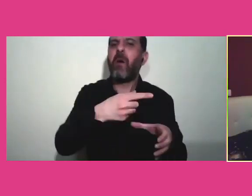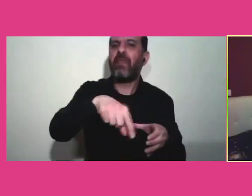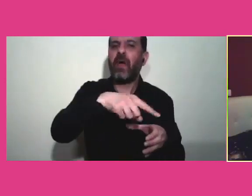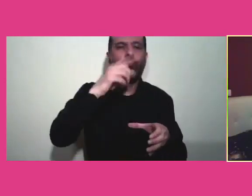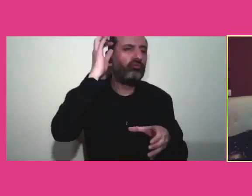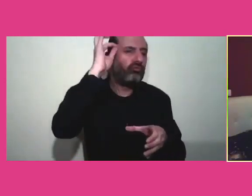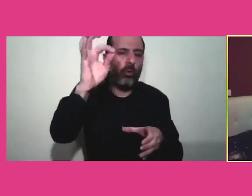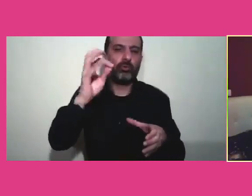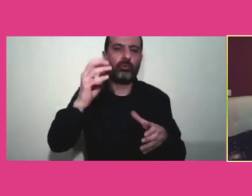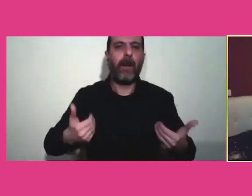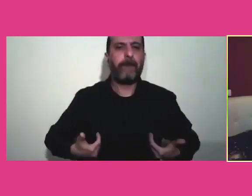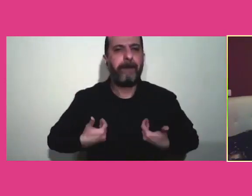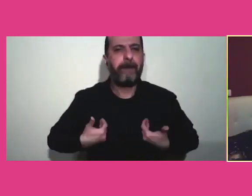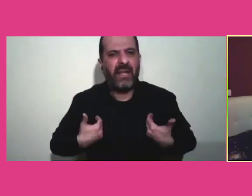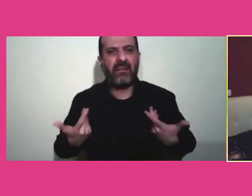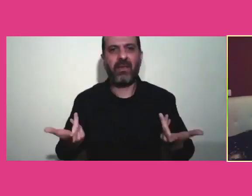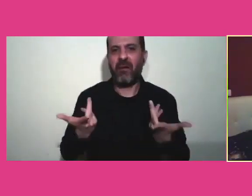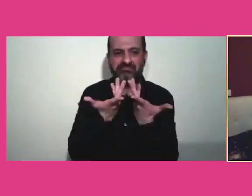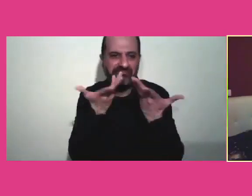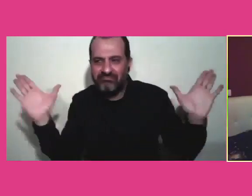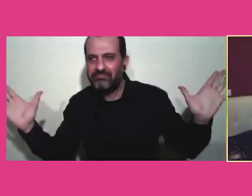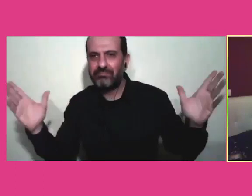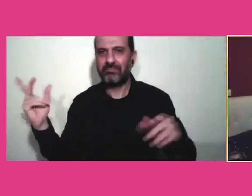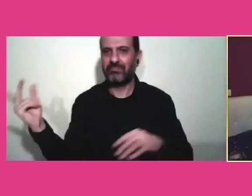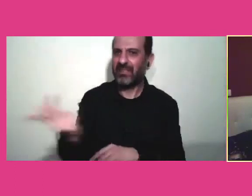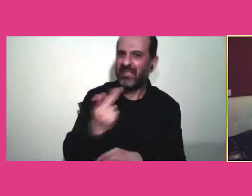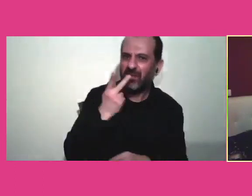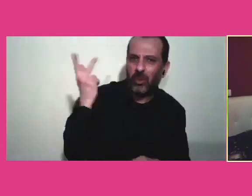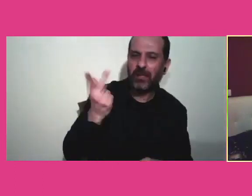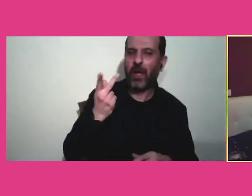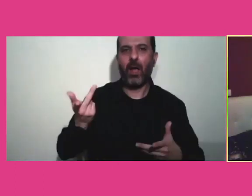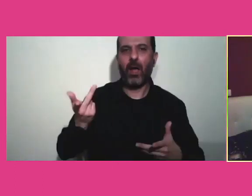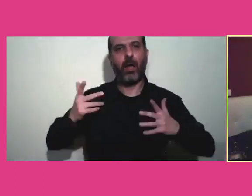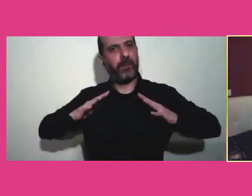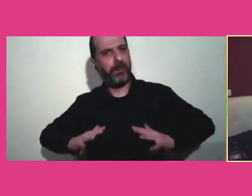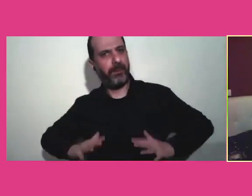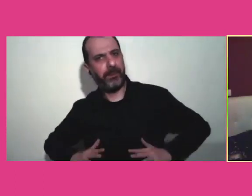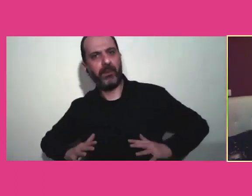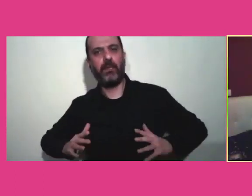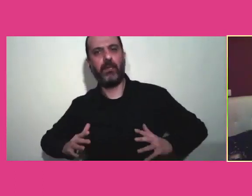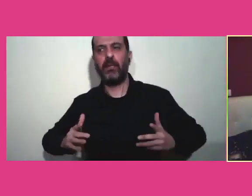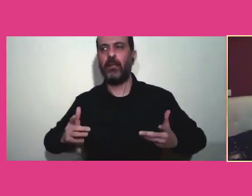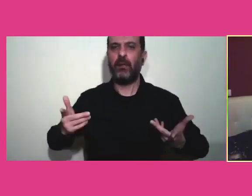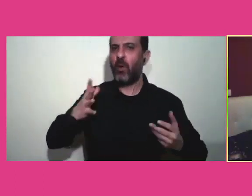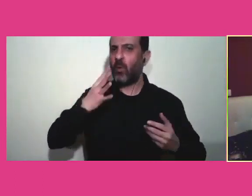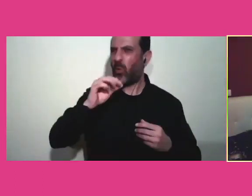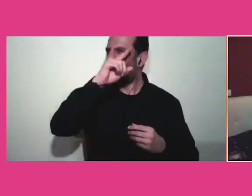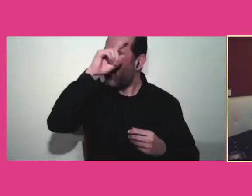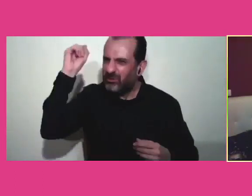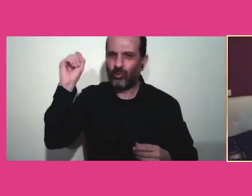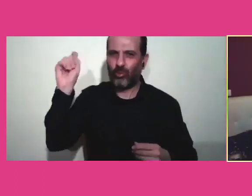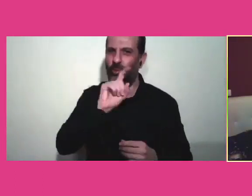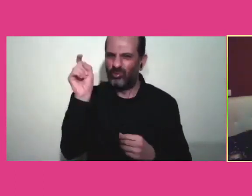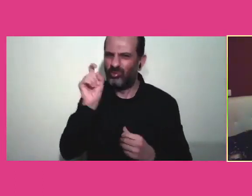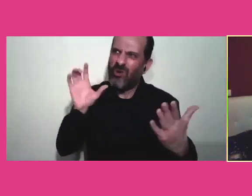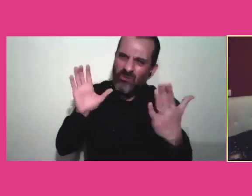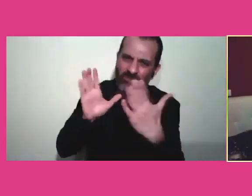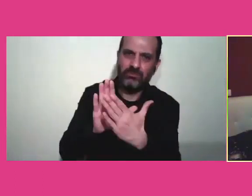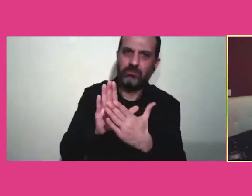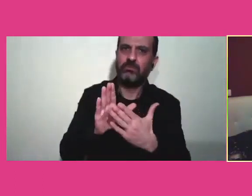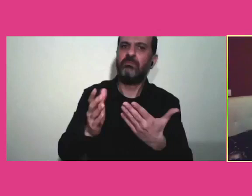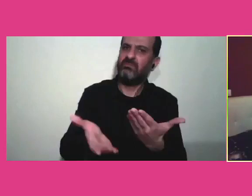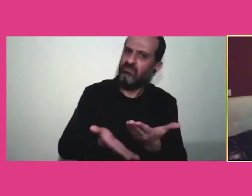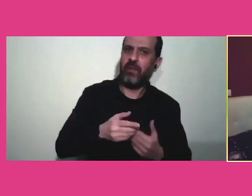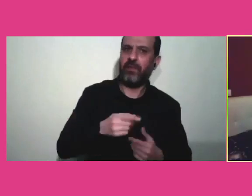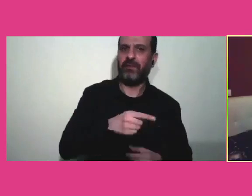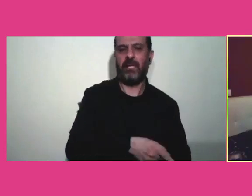κοινωνικοποιηθεί, να χαλαρώσει και να ανταπεξέλθει τις δύσκολες συνθήκες της ζωής και συνεπώς έπειτα από ορισμένα κλινικά